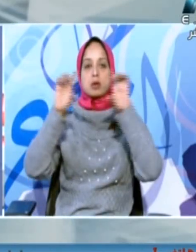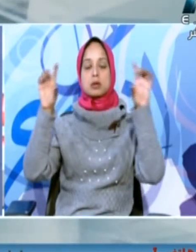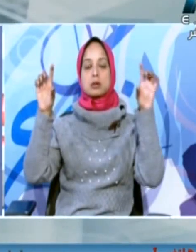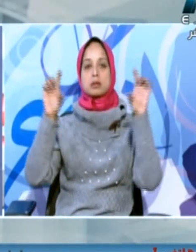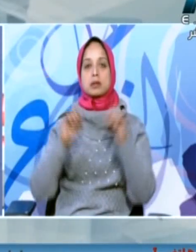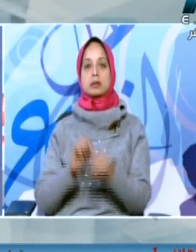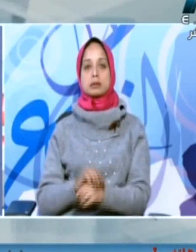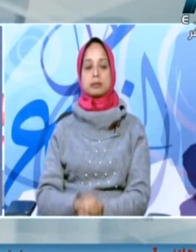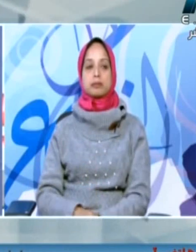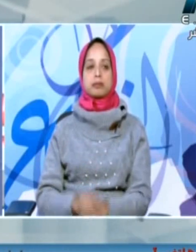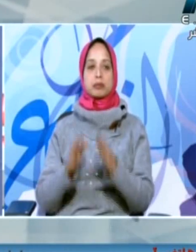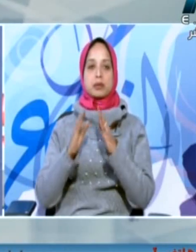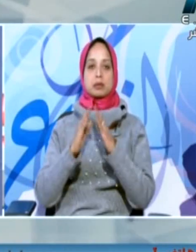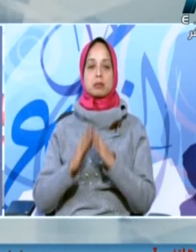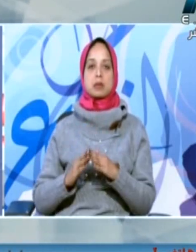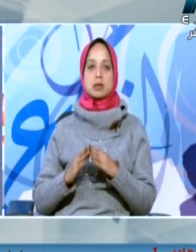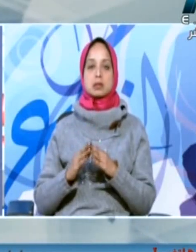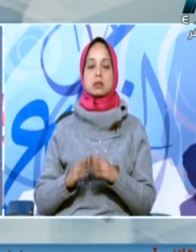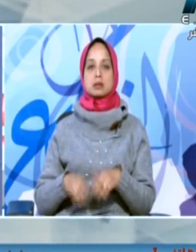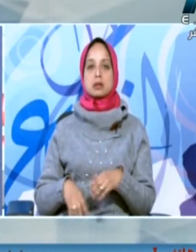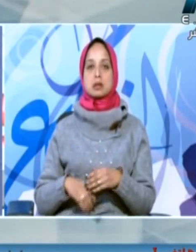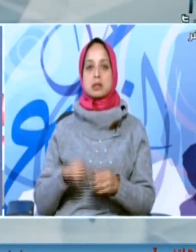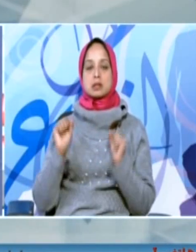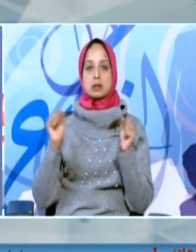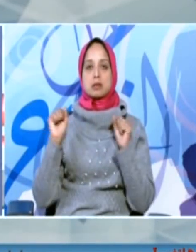حتى الحرب العالمية الأولى